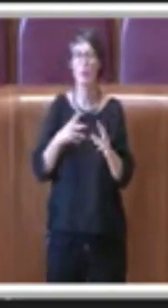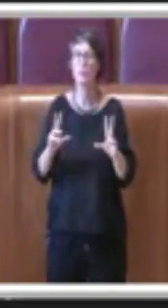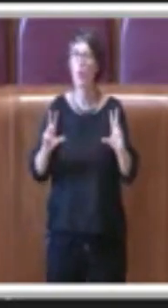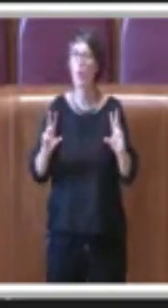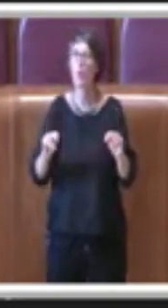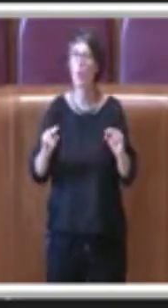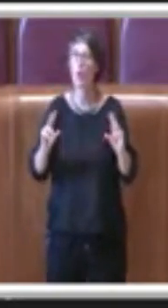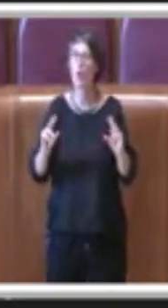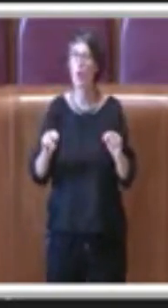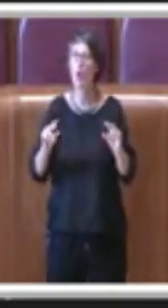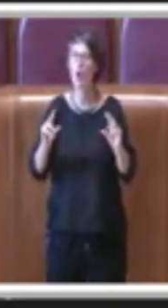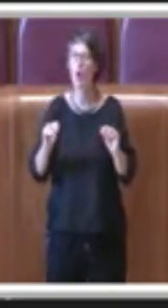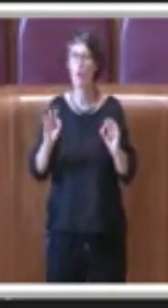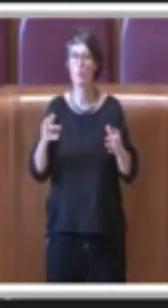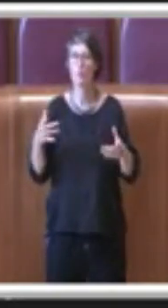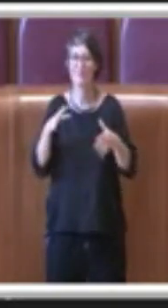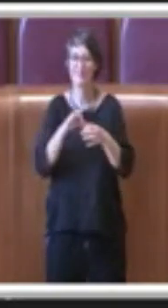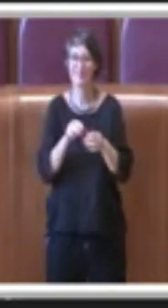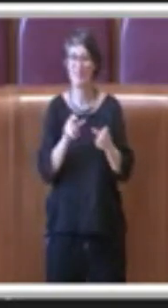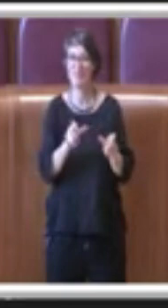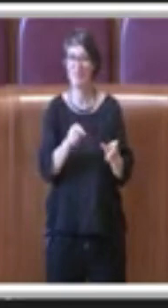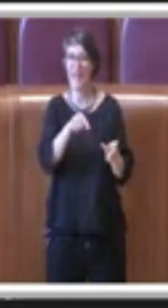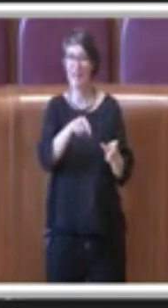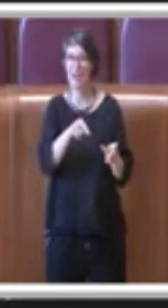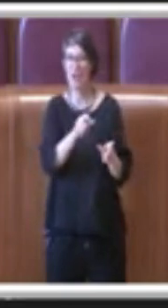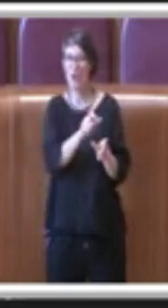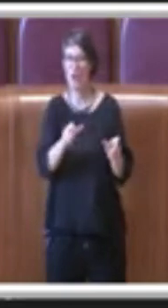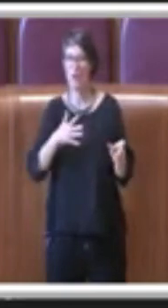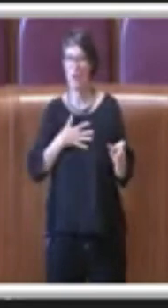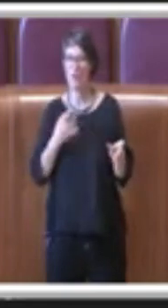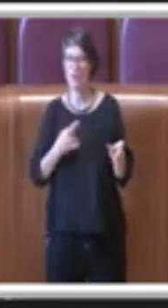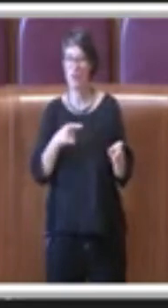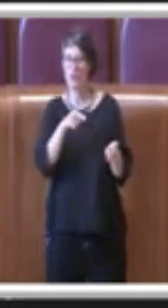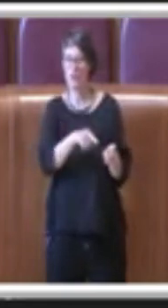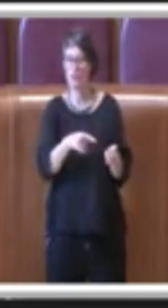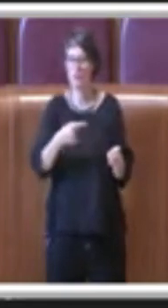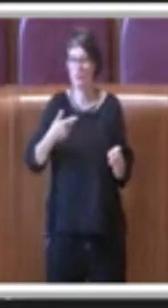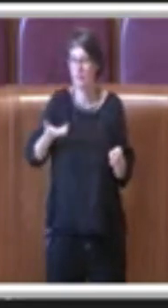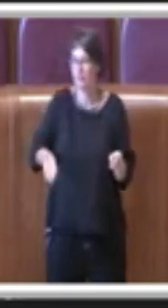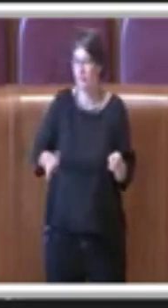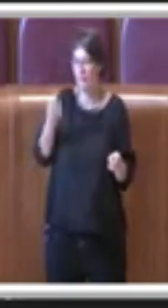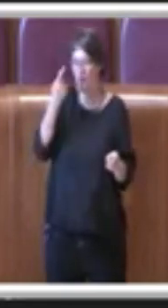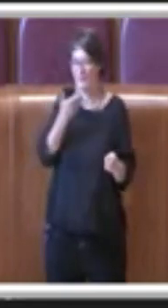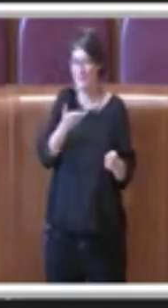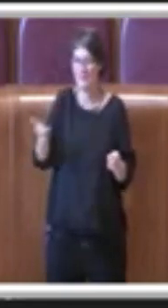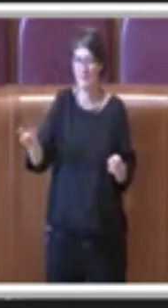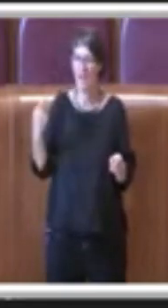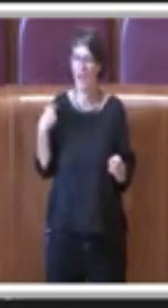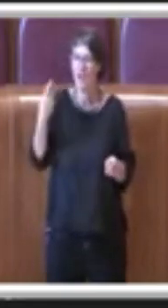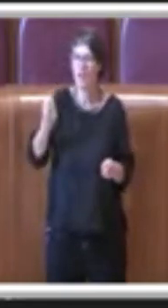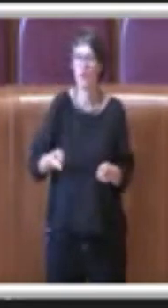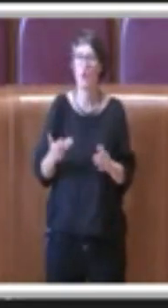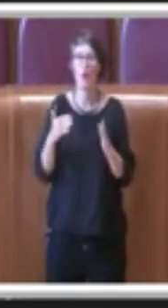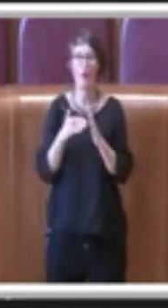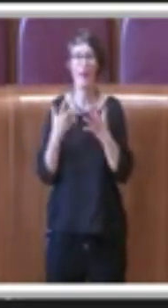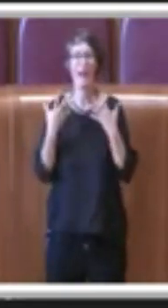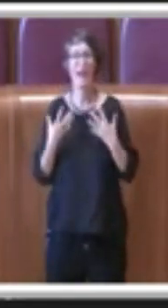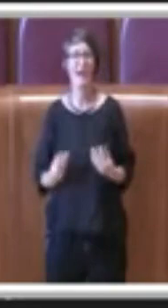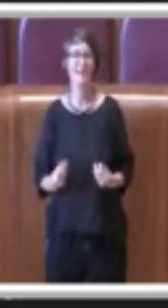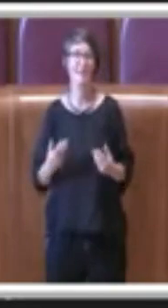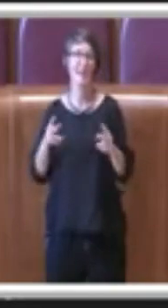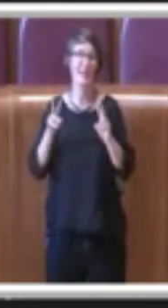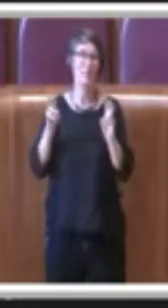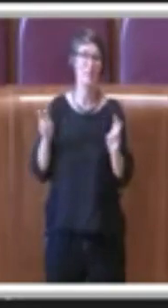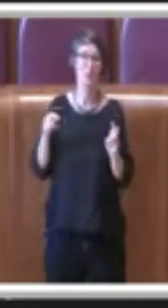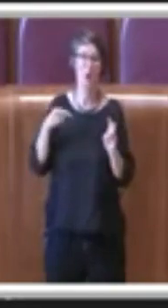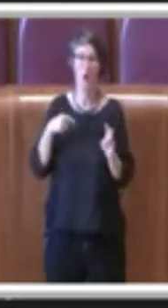stato per questa categoria di persone. Oggi lo sappiamo, il tipo di accoglienza è quello delle classiche case di riposo, strutture molto grandi che